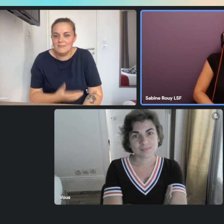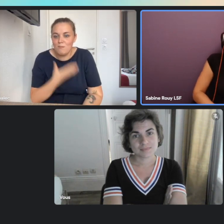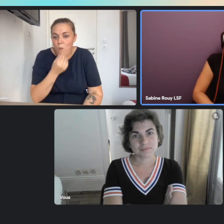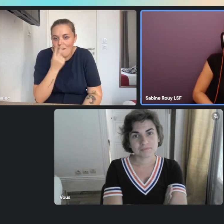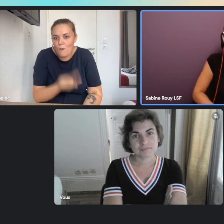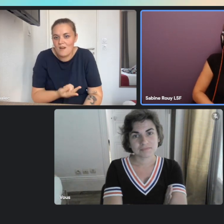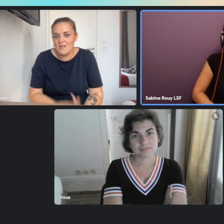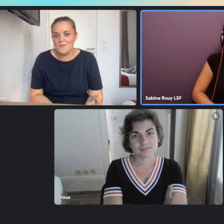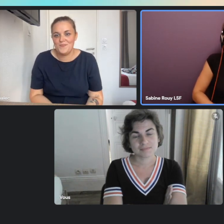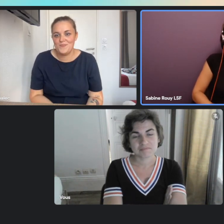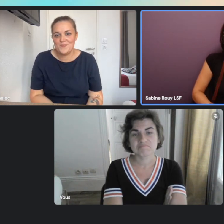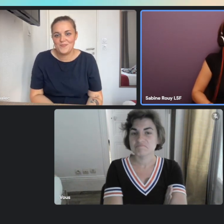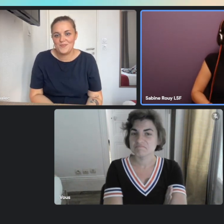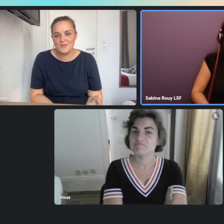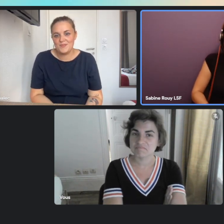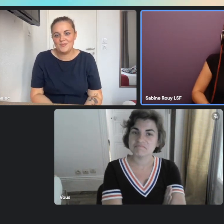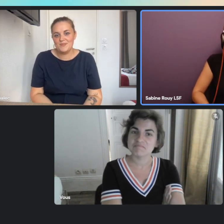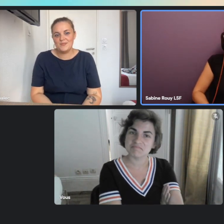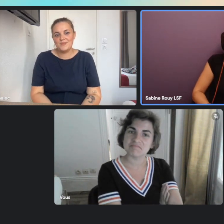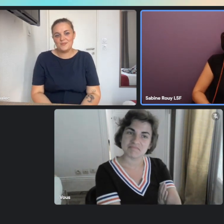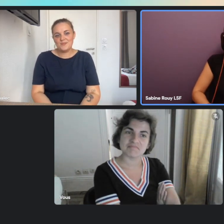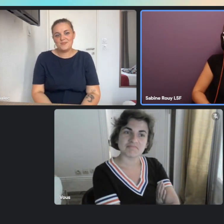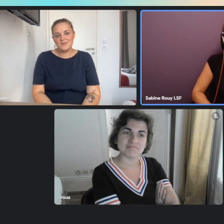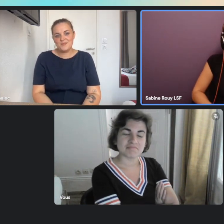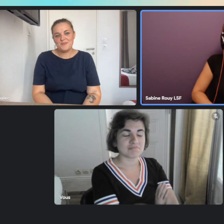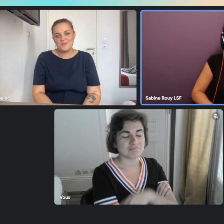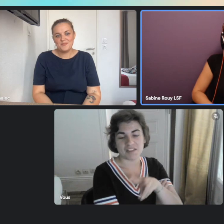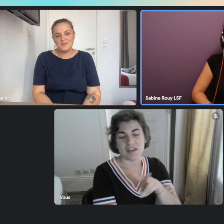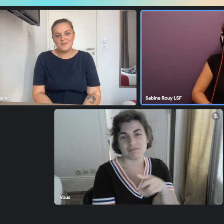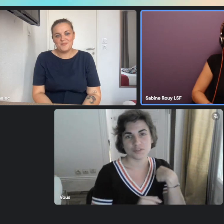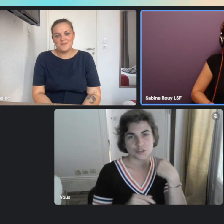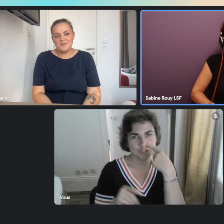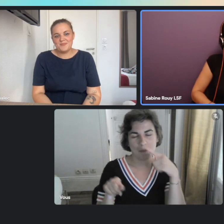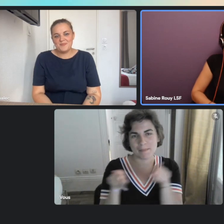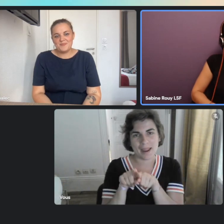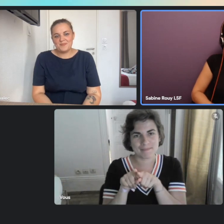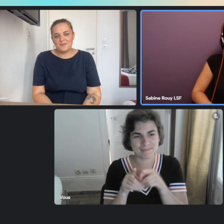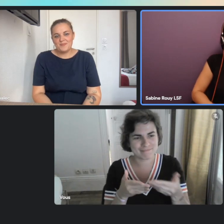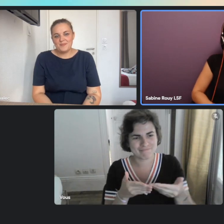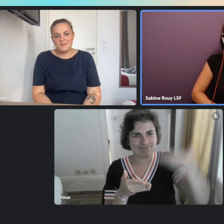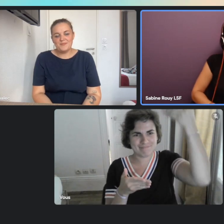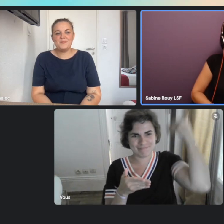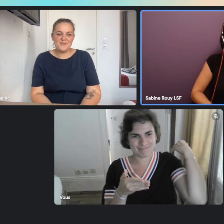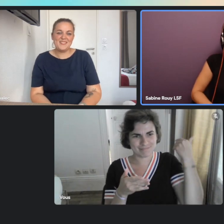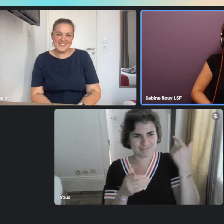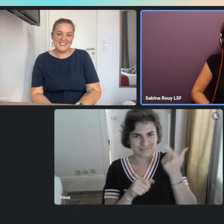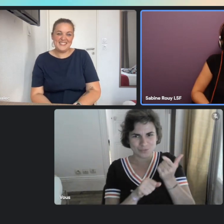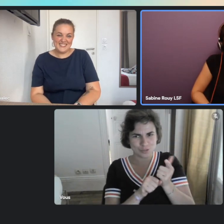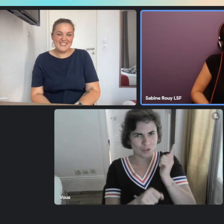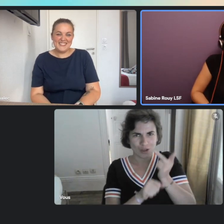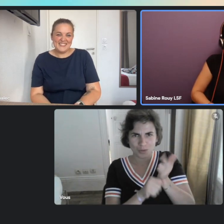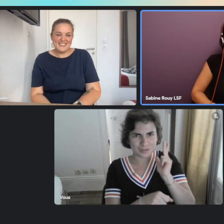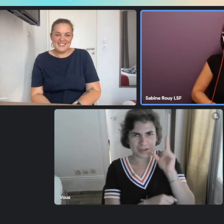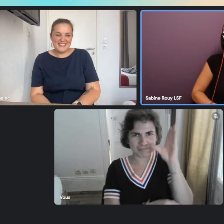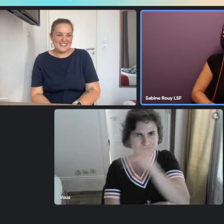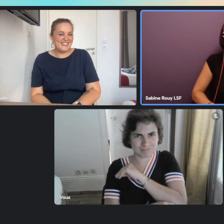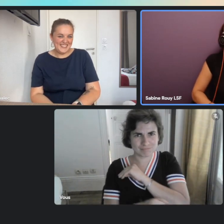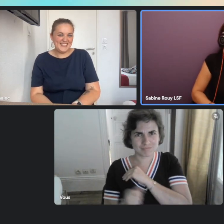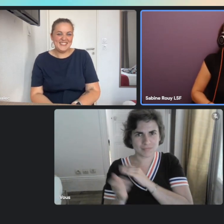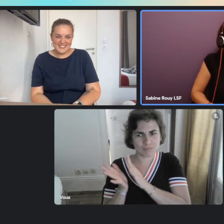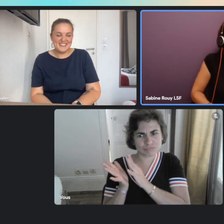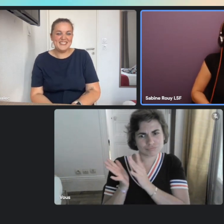plein de choses, donc c'est beau à voir. Mmh. C'est vrai que moi, je remarque la même chose,